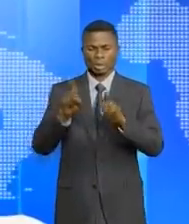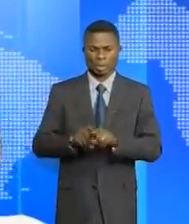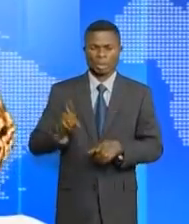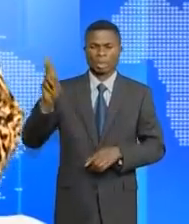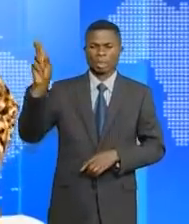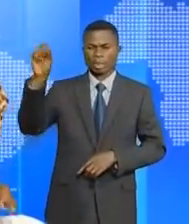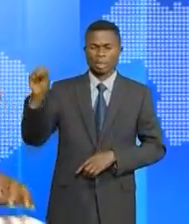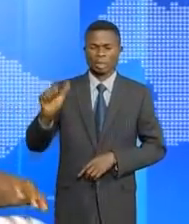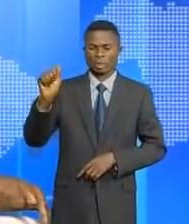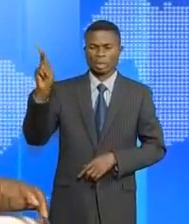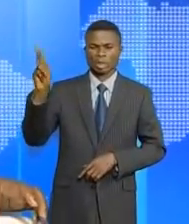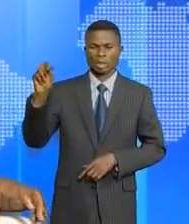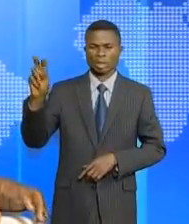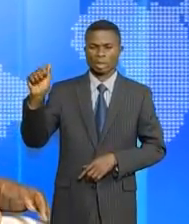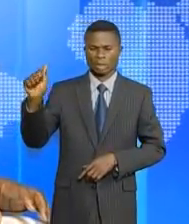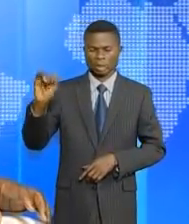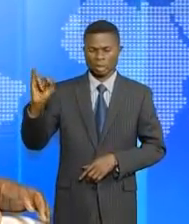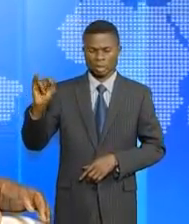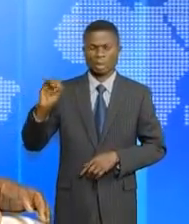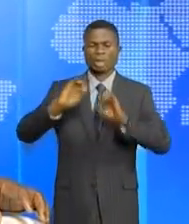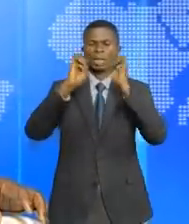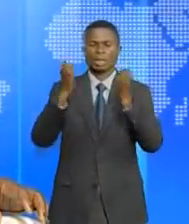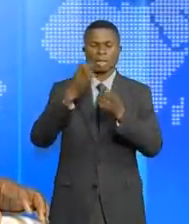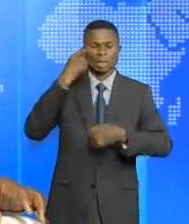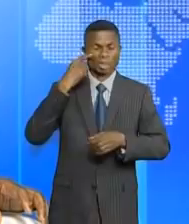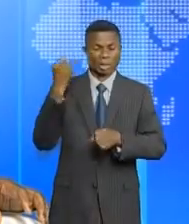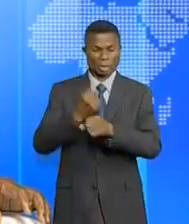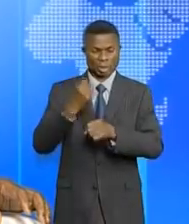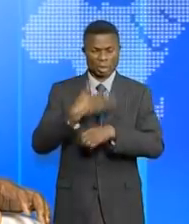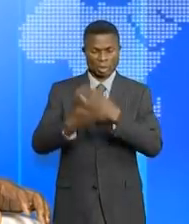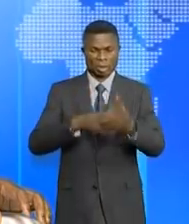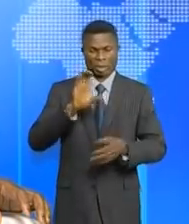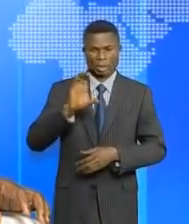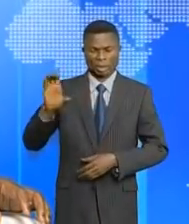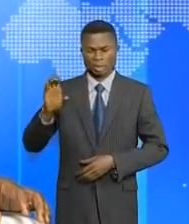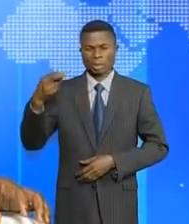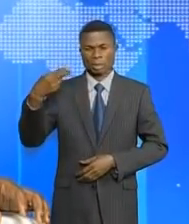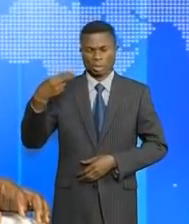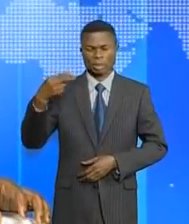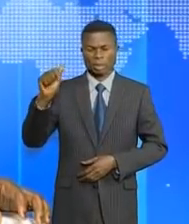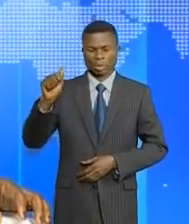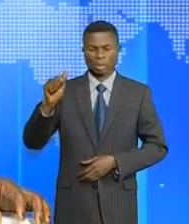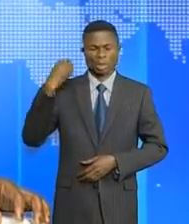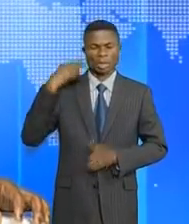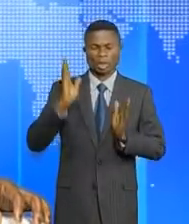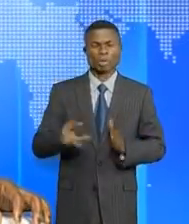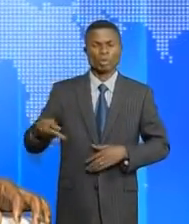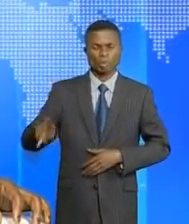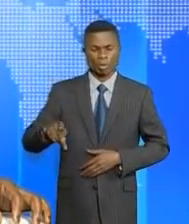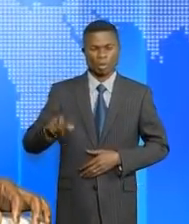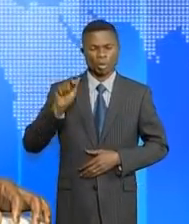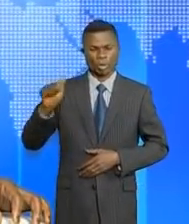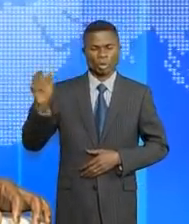Sakania. Les travaux sont exécutés par l'entreprise chinoise CCGC. Le gouverneur des provinces, Jacques